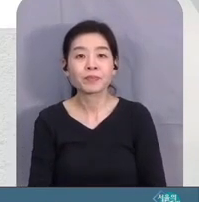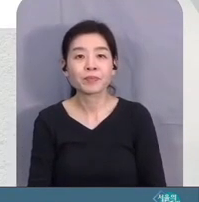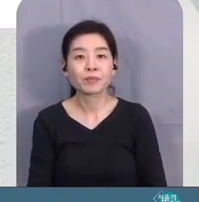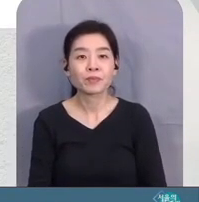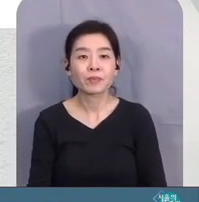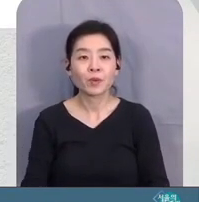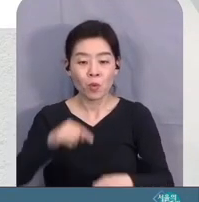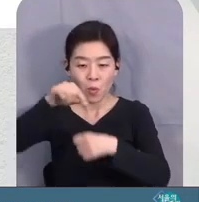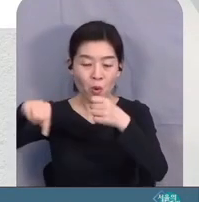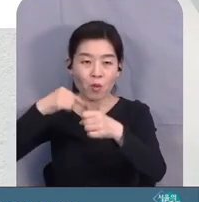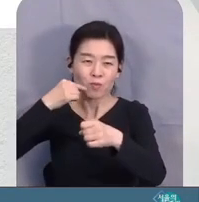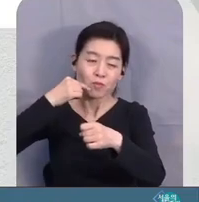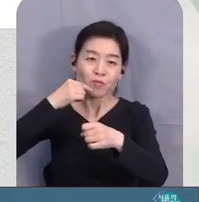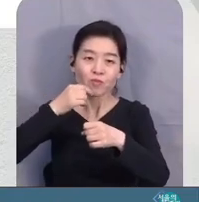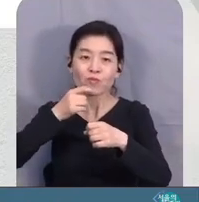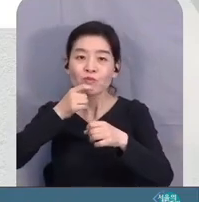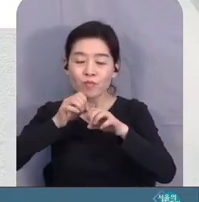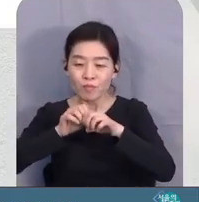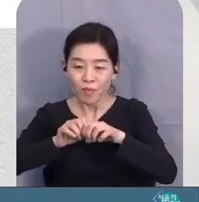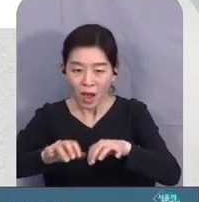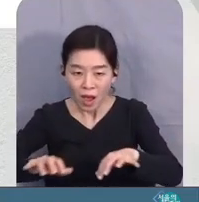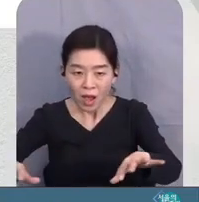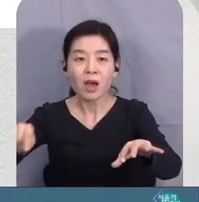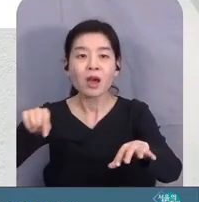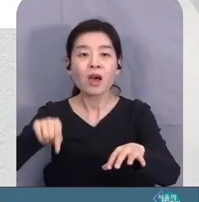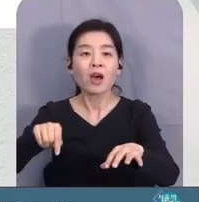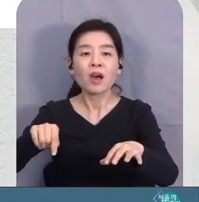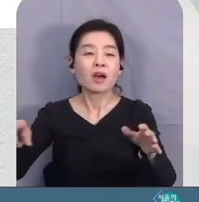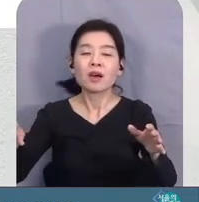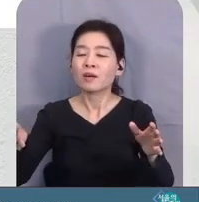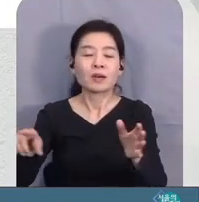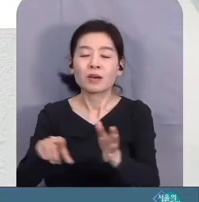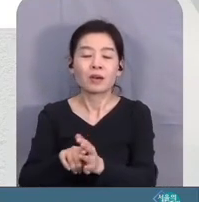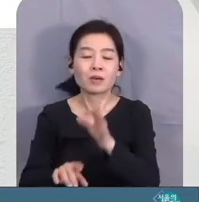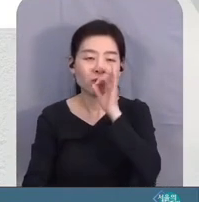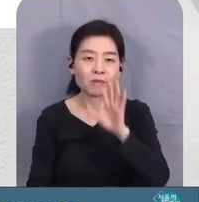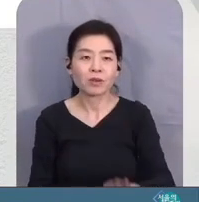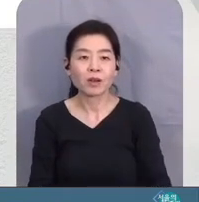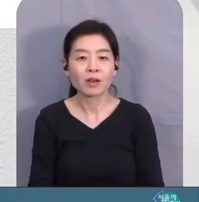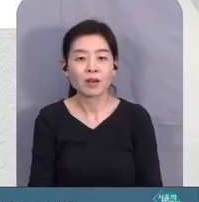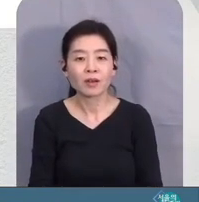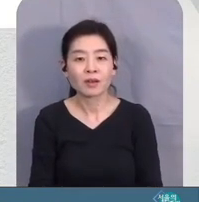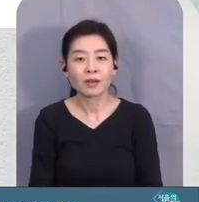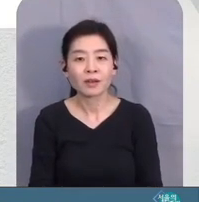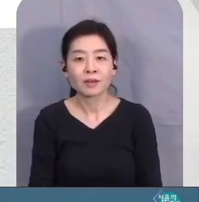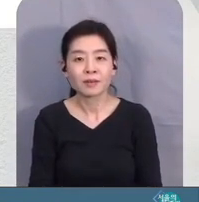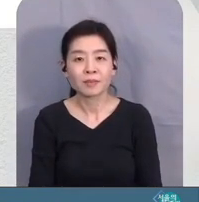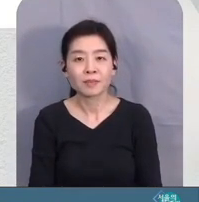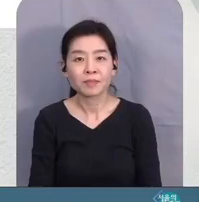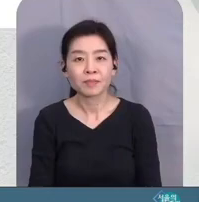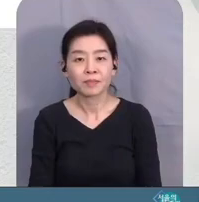오염수 방류를 하는 못 믿겠다. 야 다음입니다. 시간이 없답니다.